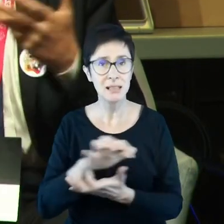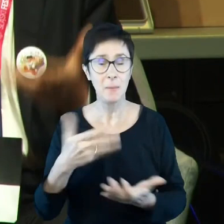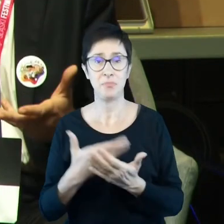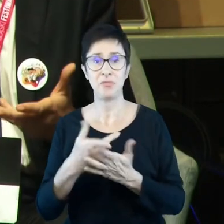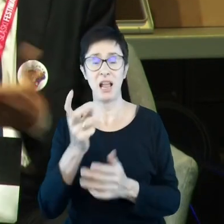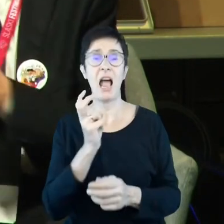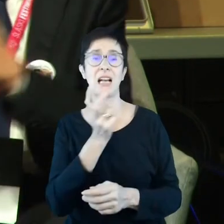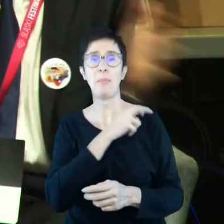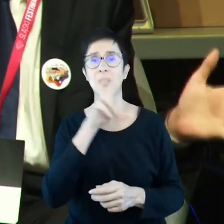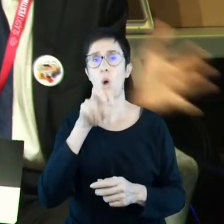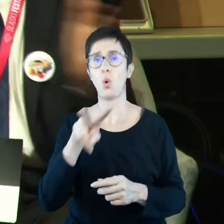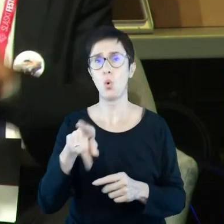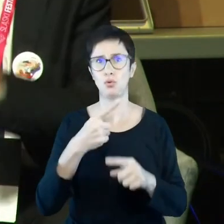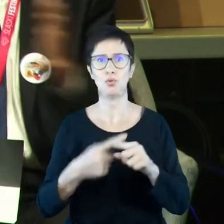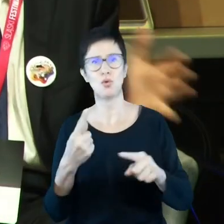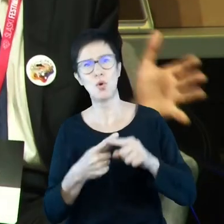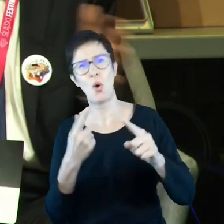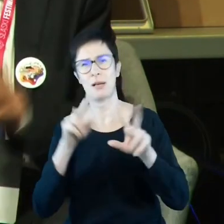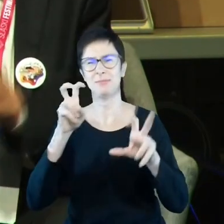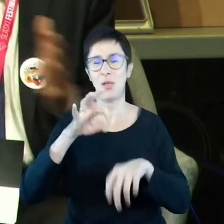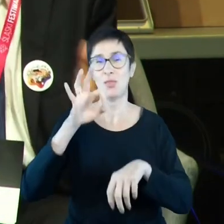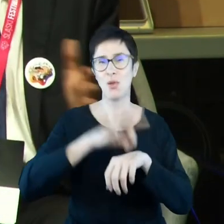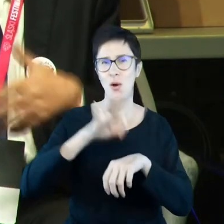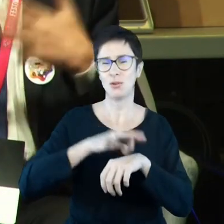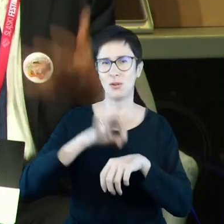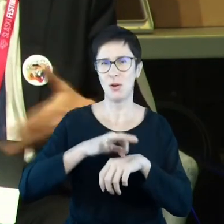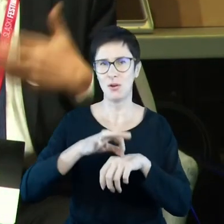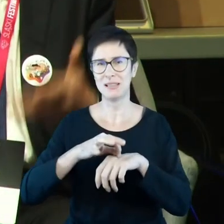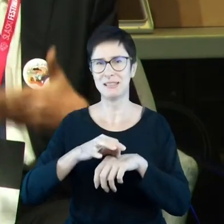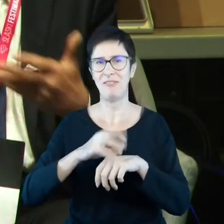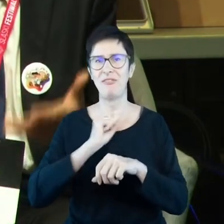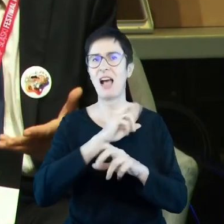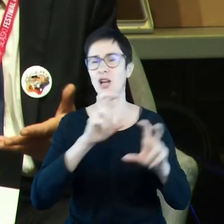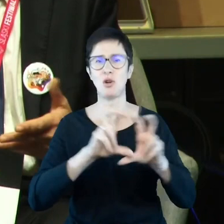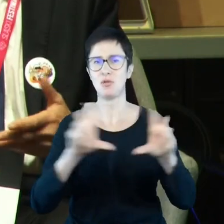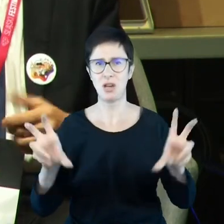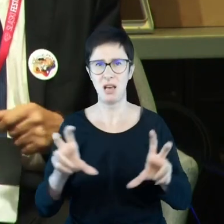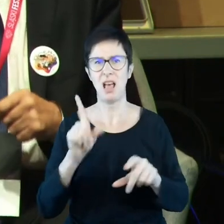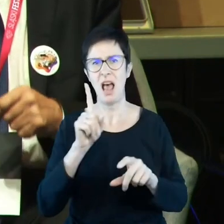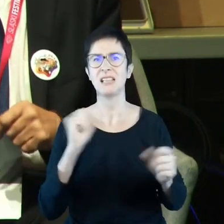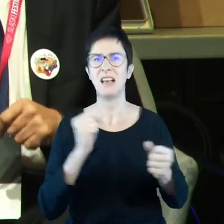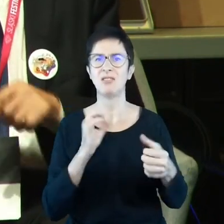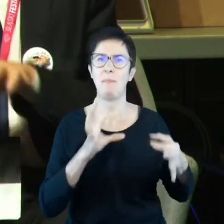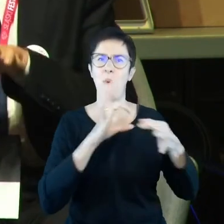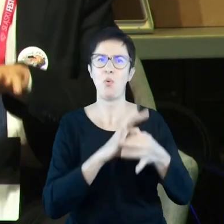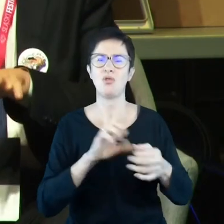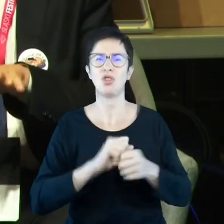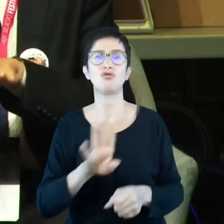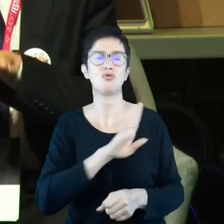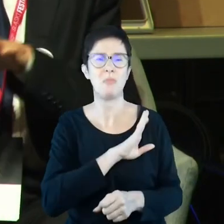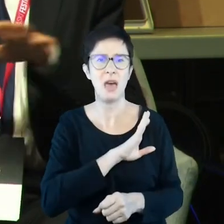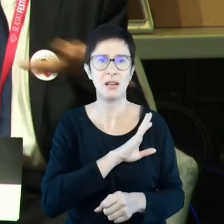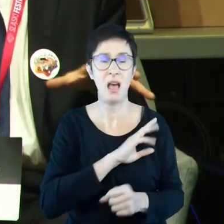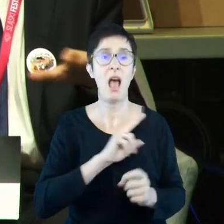trochę doktorem Hu, który przemieszcza się w czasie, ale zawsze jest taki sam i zawsze niesie za sobą śmierć. Po drugie, jest też